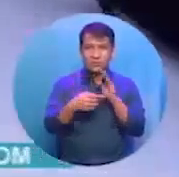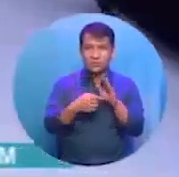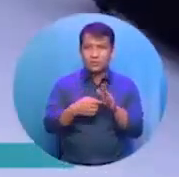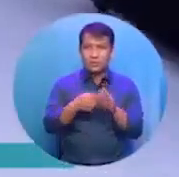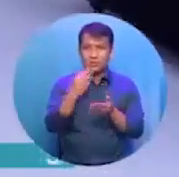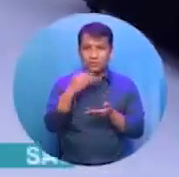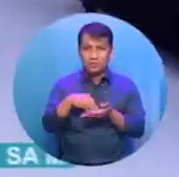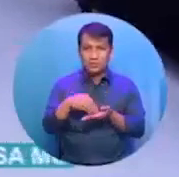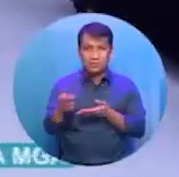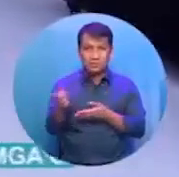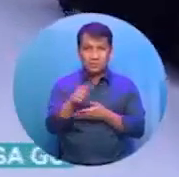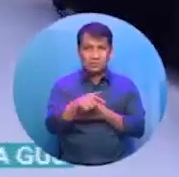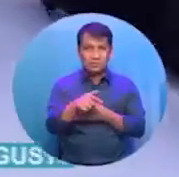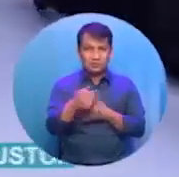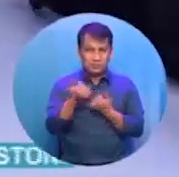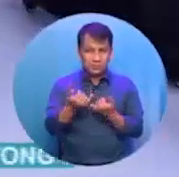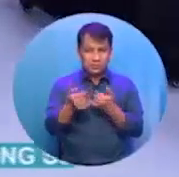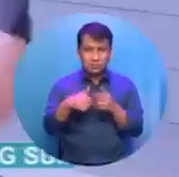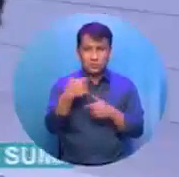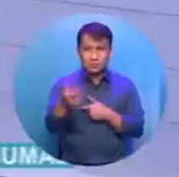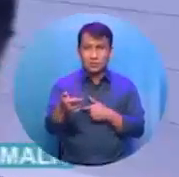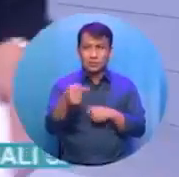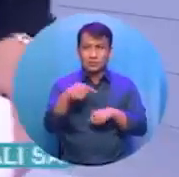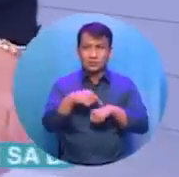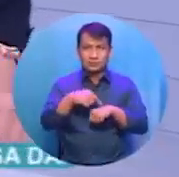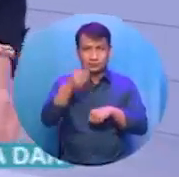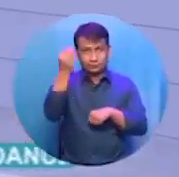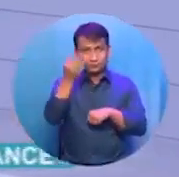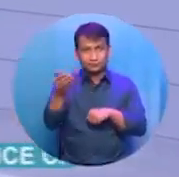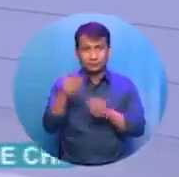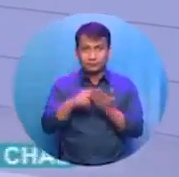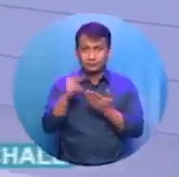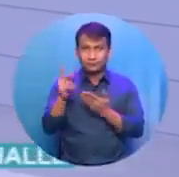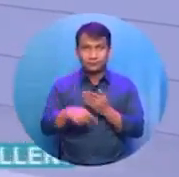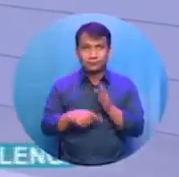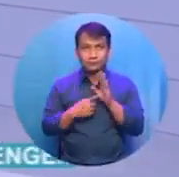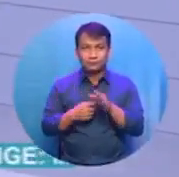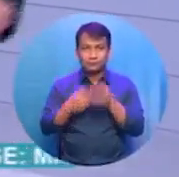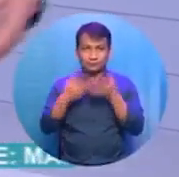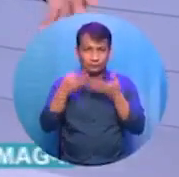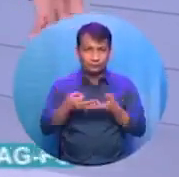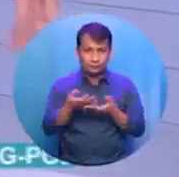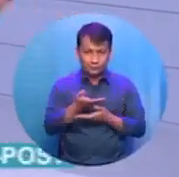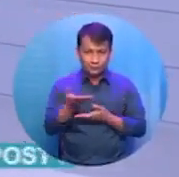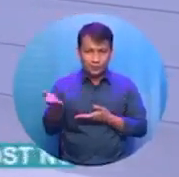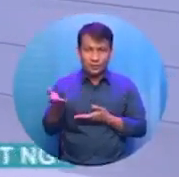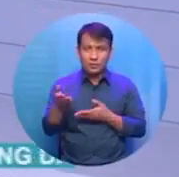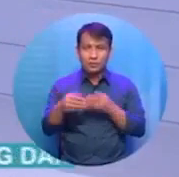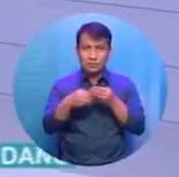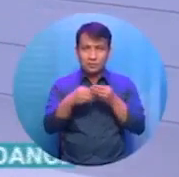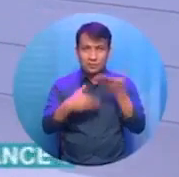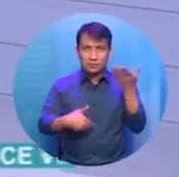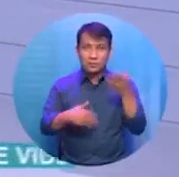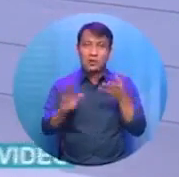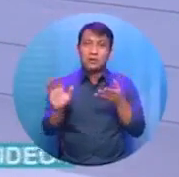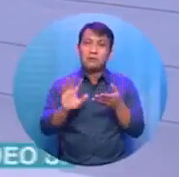messages nila. Ngayon lang po ha, pagkatapos po ng programa, eh huwag na ako kayo mag-iwan. Kasi baka kayo po ay